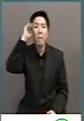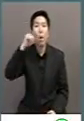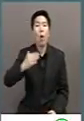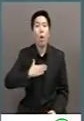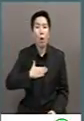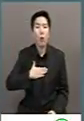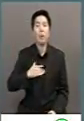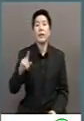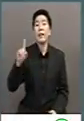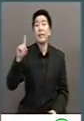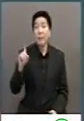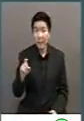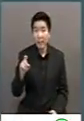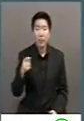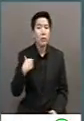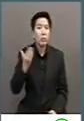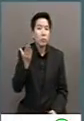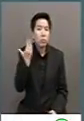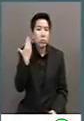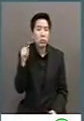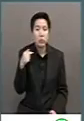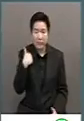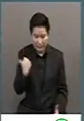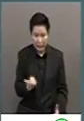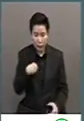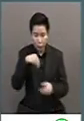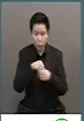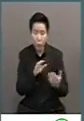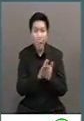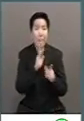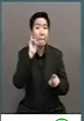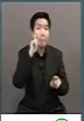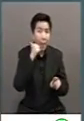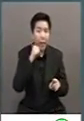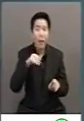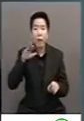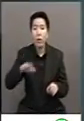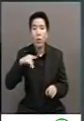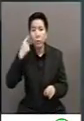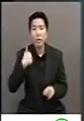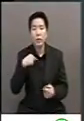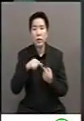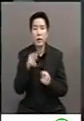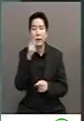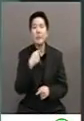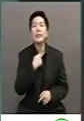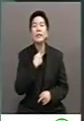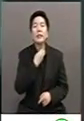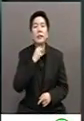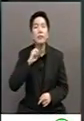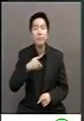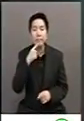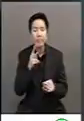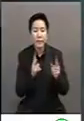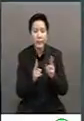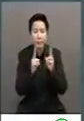องถูกฆาตกรรมเมื่อไม่กี่วันก่อนเวลานี้ตัวเองอยู่กับแม่และน้องสาวและในบางช่วงของคลิปก็มีการตัดเสียงออกไปด้วยมีแถ